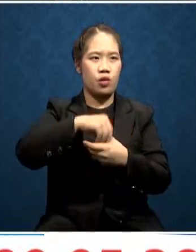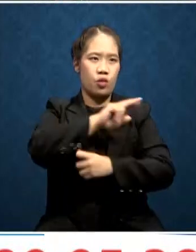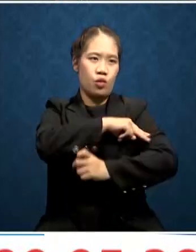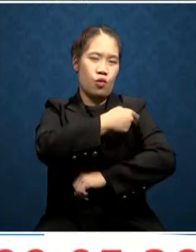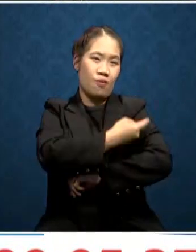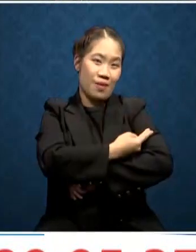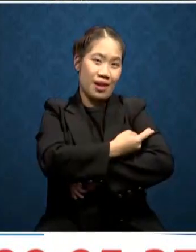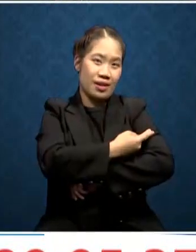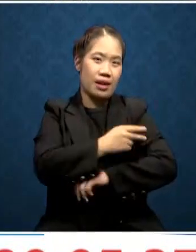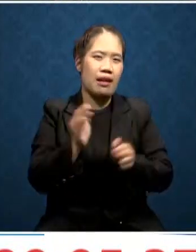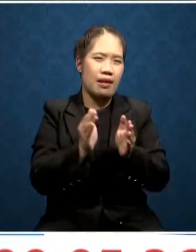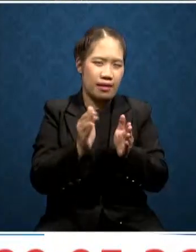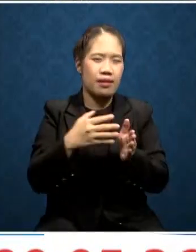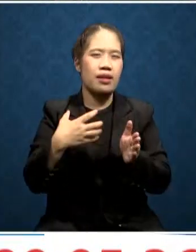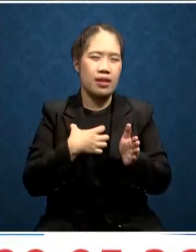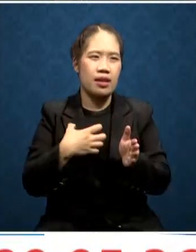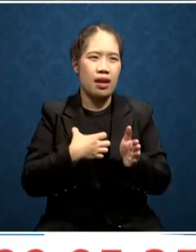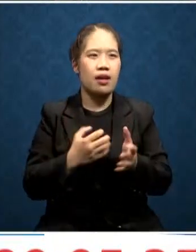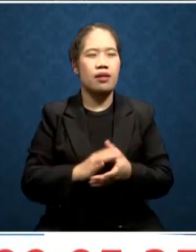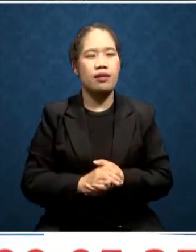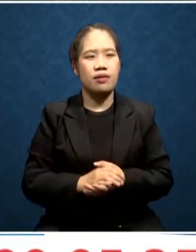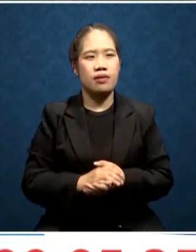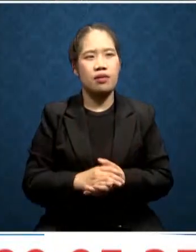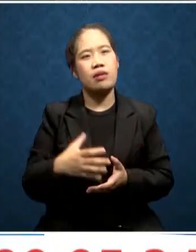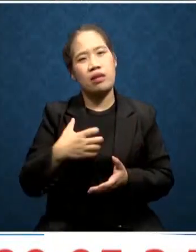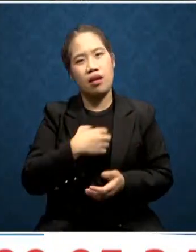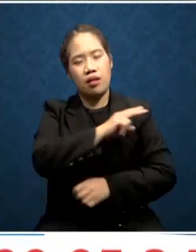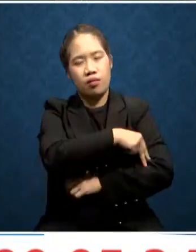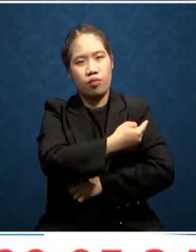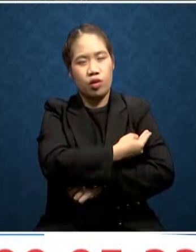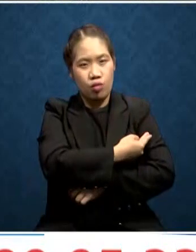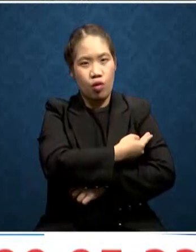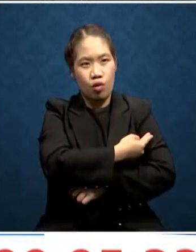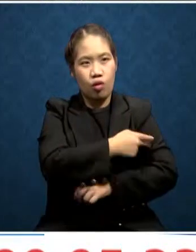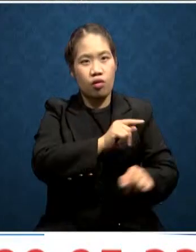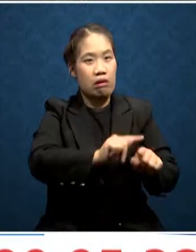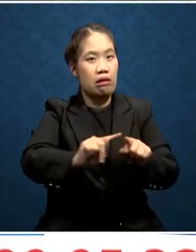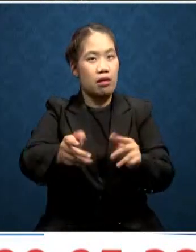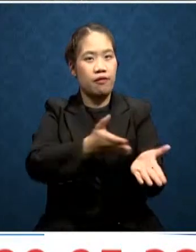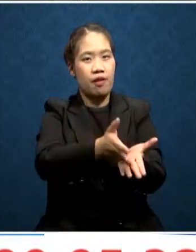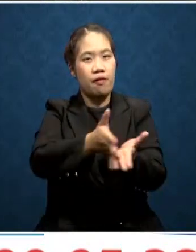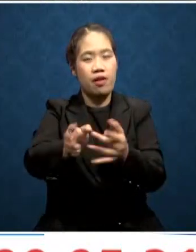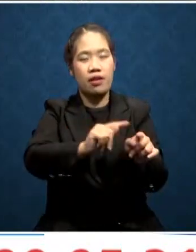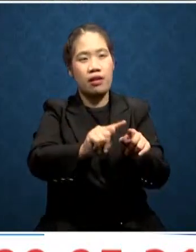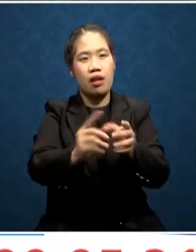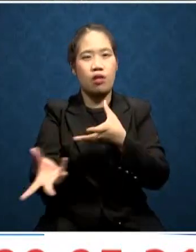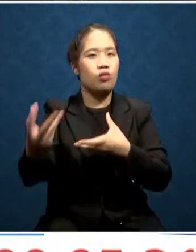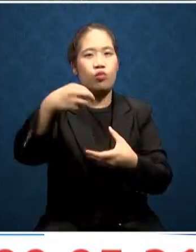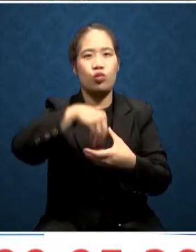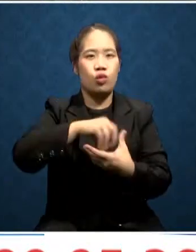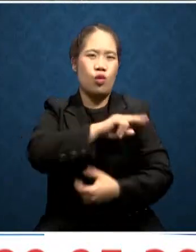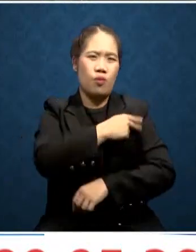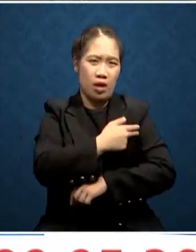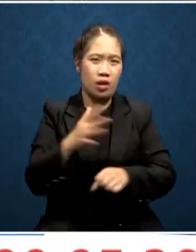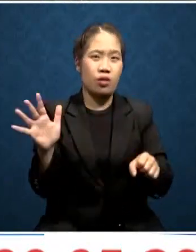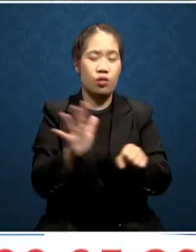ตาเราก็อยากได้แบบนี้ด้วยอยากให้มีครบๆทุกโรงพยาบาลน่ะค่ะอย่าแล้วก็